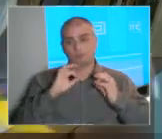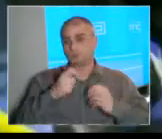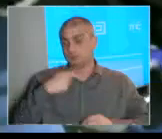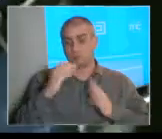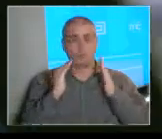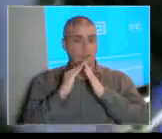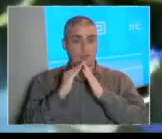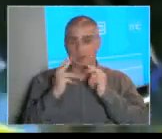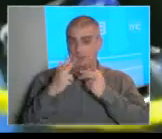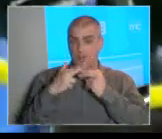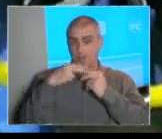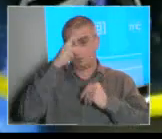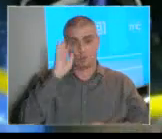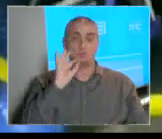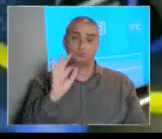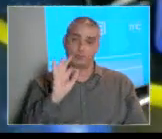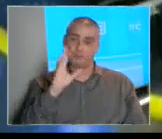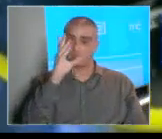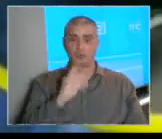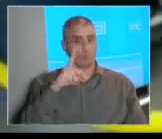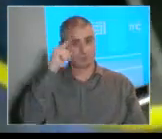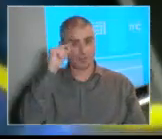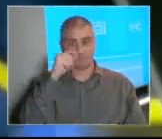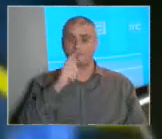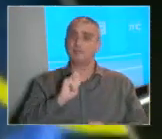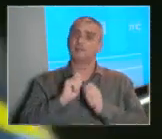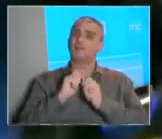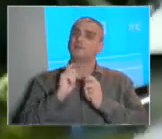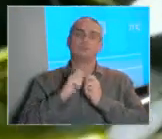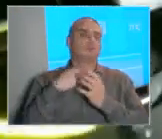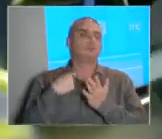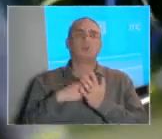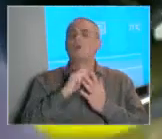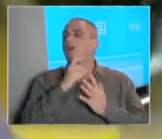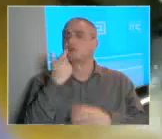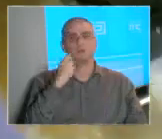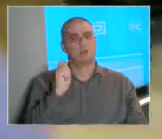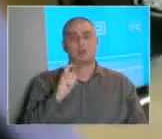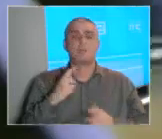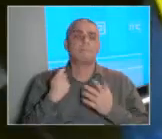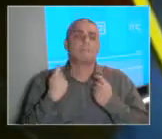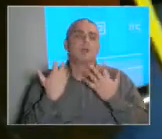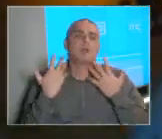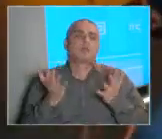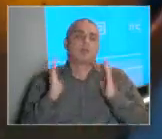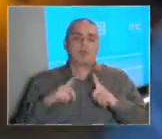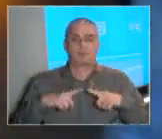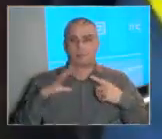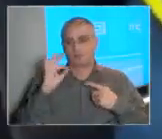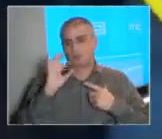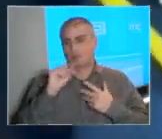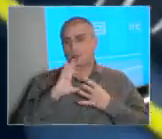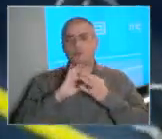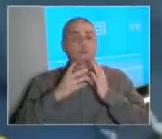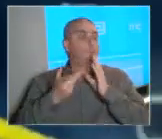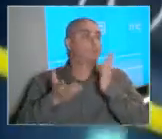שכרו דירה לא רחוק מן ההורים שלהם, בדרומה של תל אביב, ושילמו את היקר מכל. מחיר נוראי בחייהם על